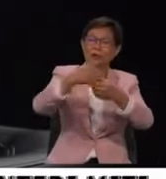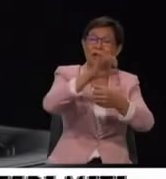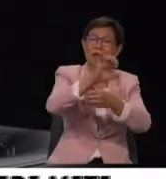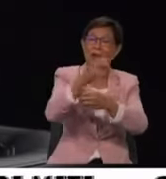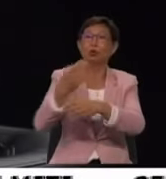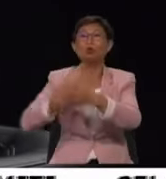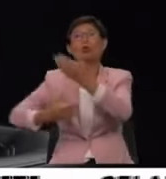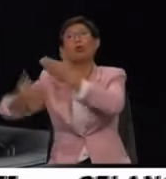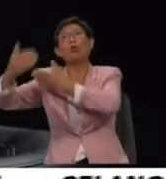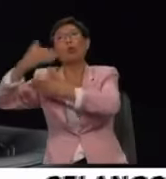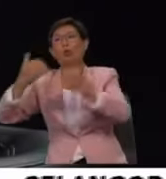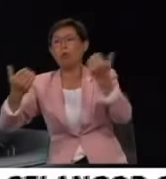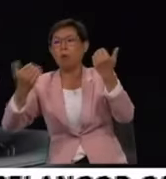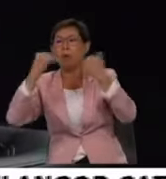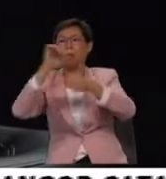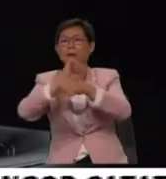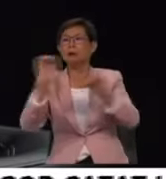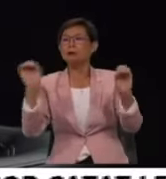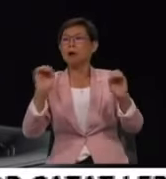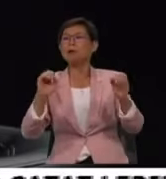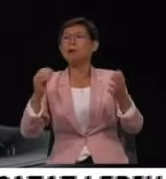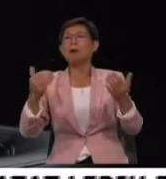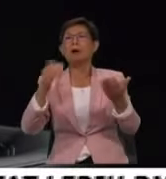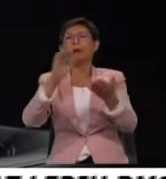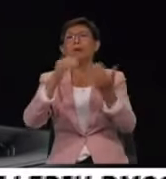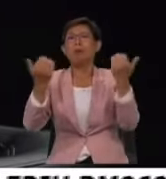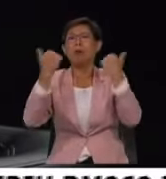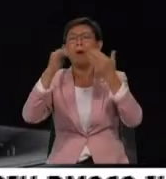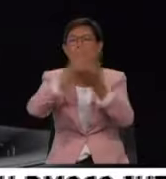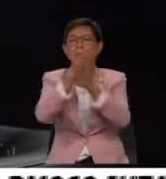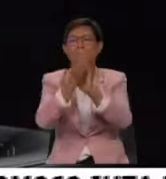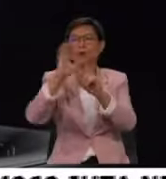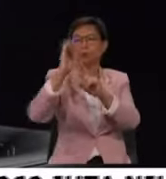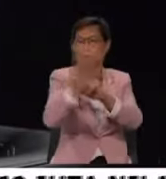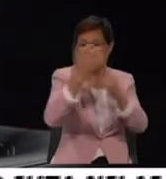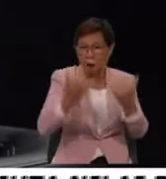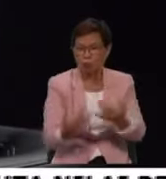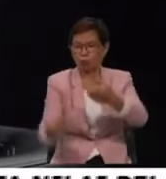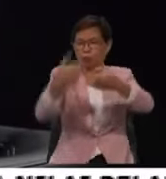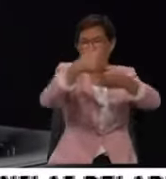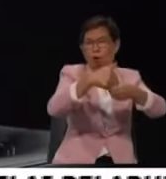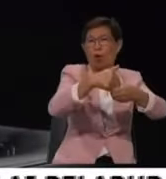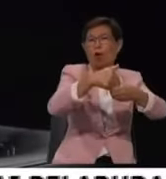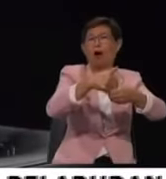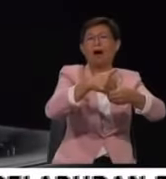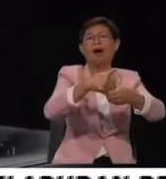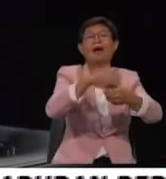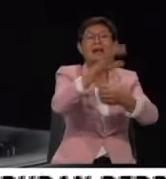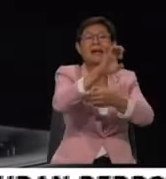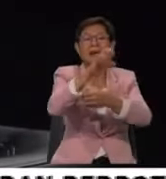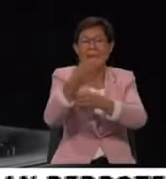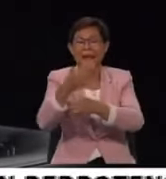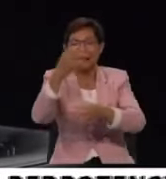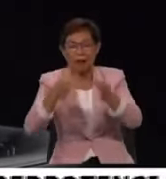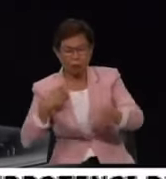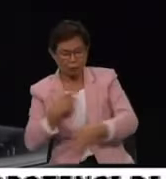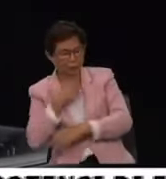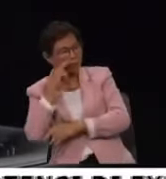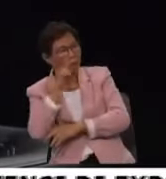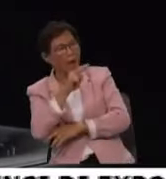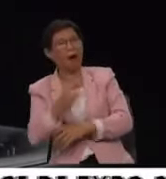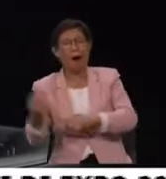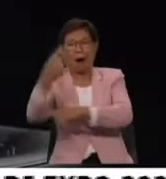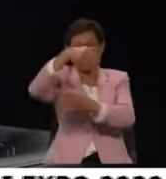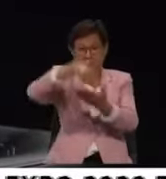penganggung dan telah menjadikan pengangguran sebagai budaya. Hmm. Tetapi mereka lihat lebih mereka lebih minat daripada kalau kita lihat dari sudut ah